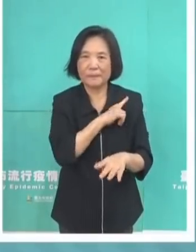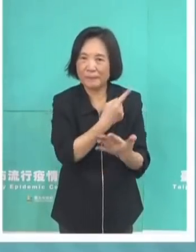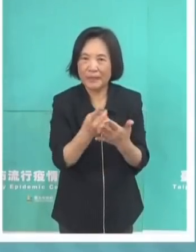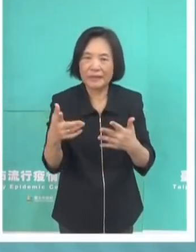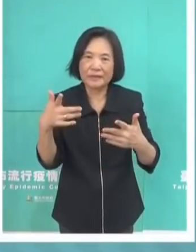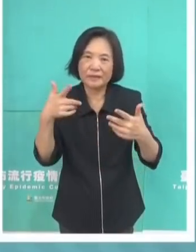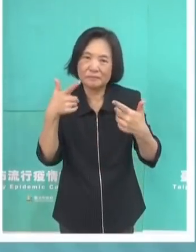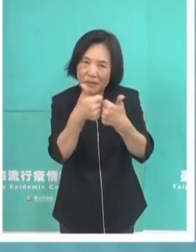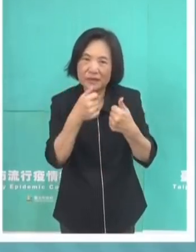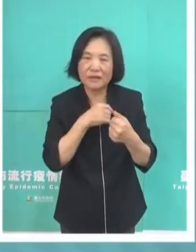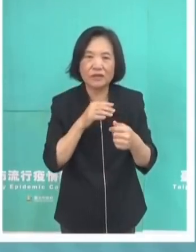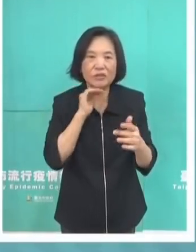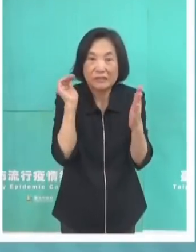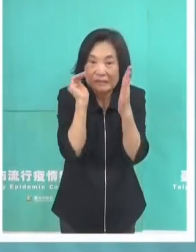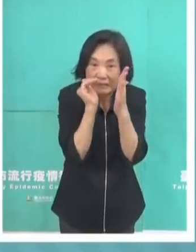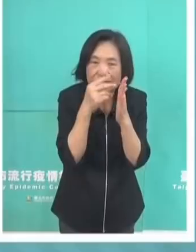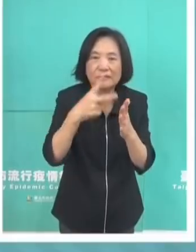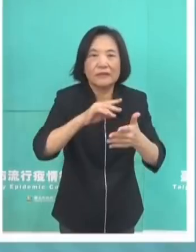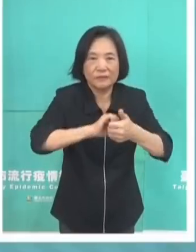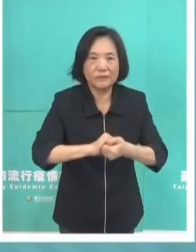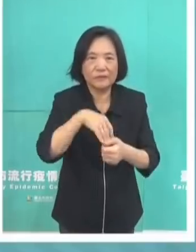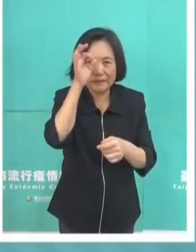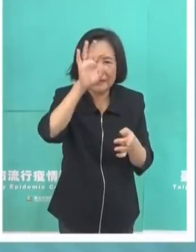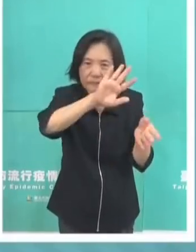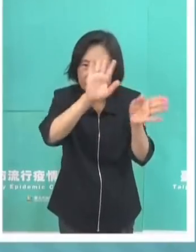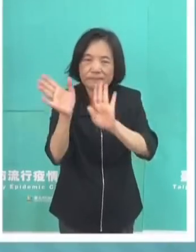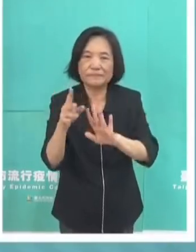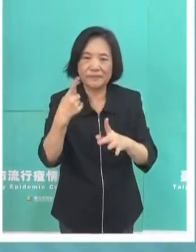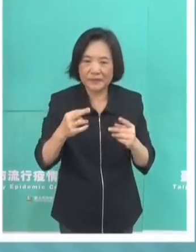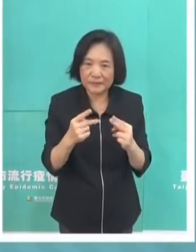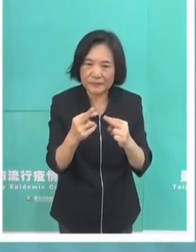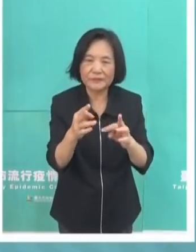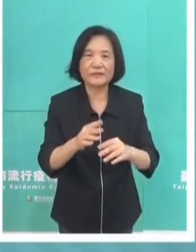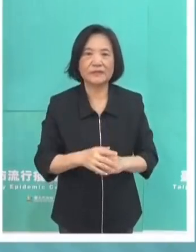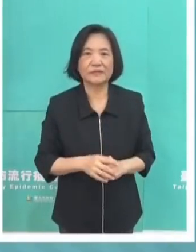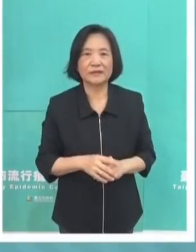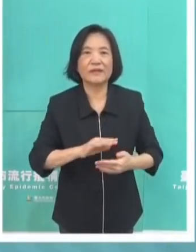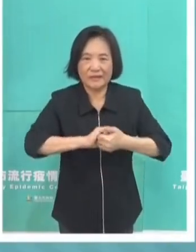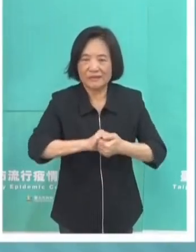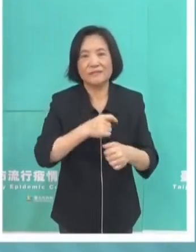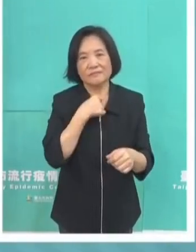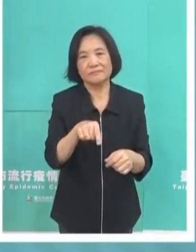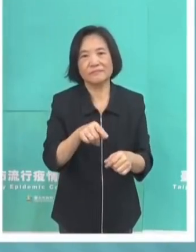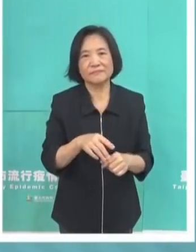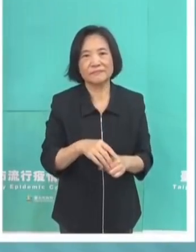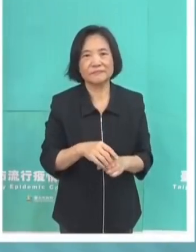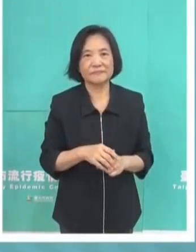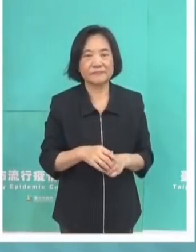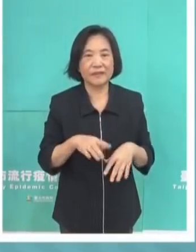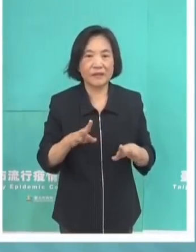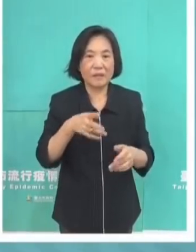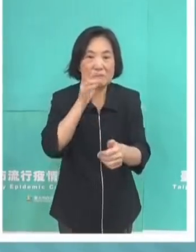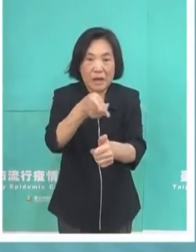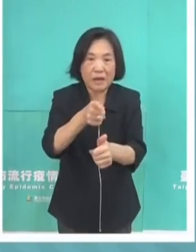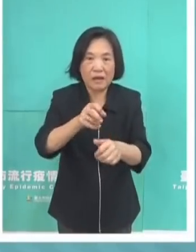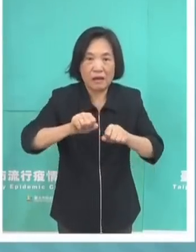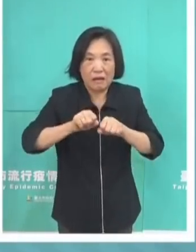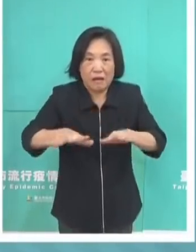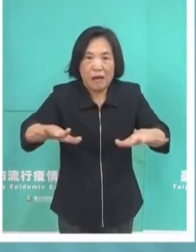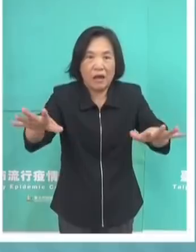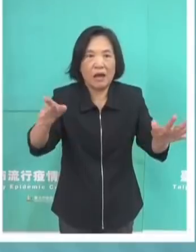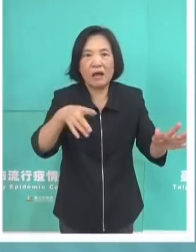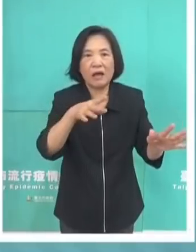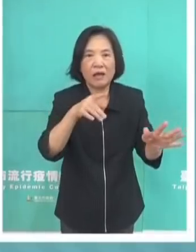候再决定，按照状况调整，慢慢还是要这样务实处理的。那、啊、然后、哦、命令也不要太奇